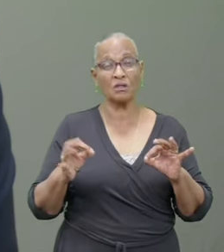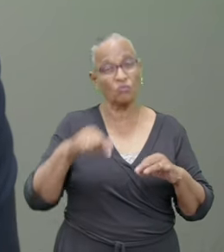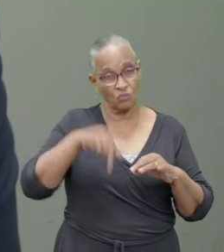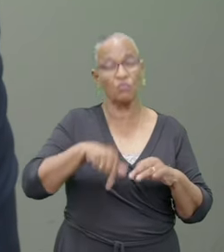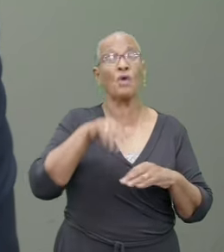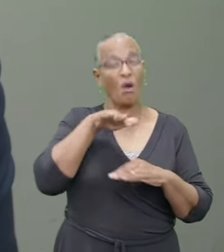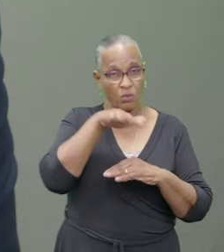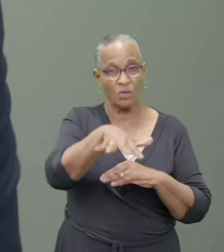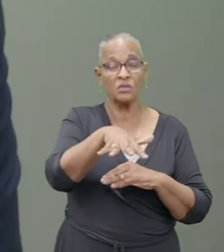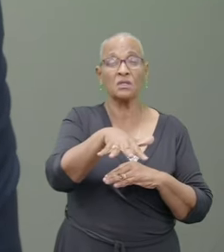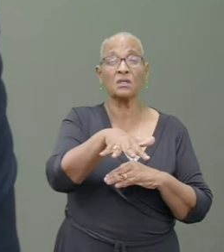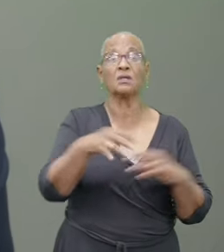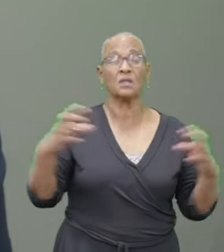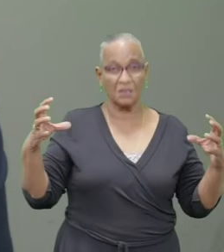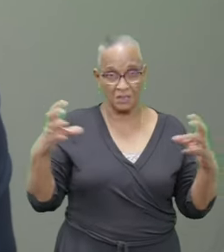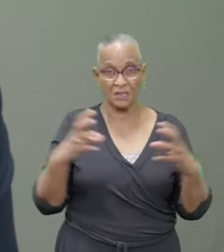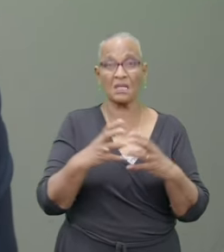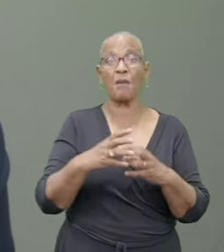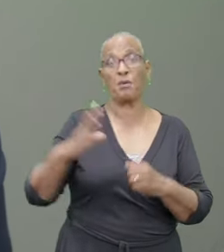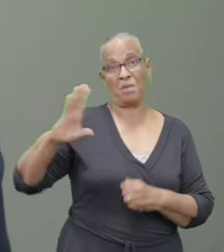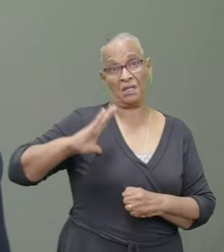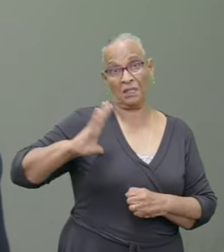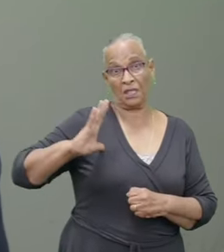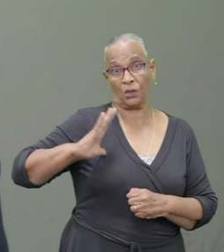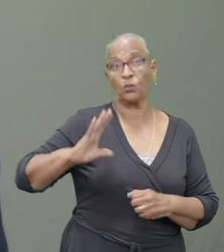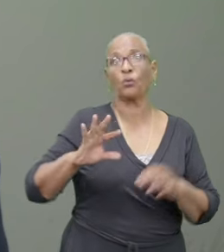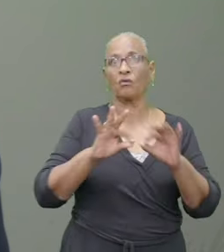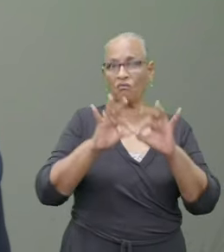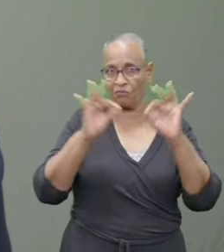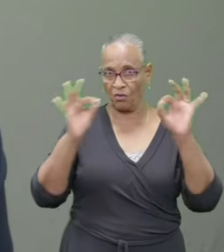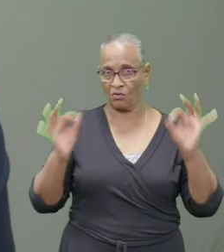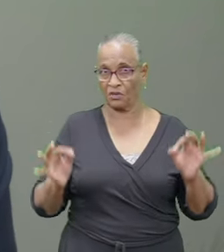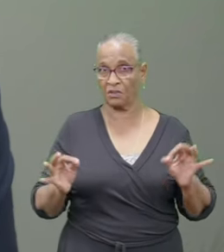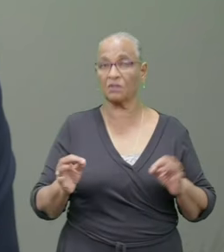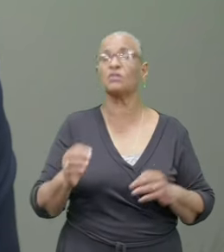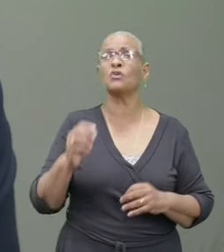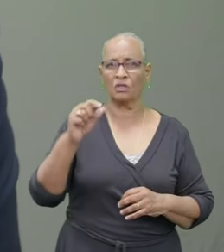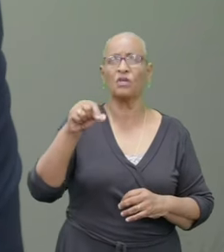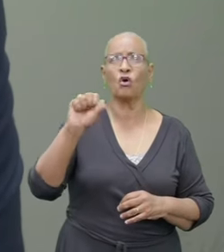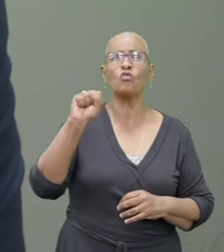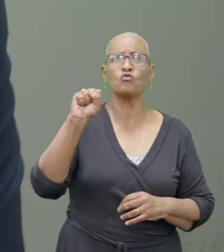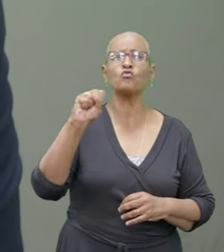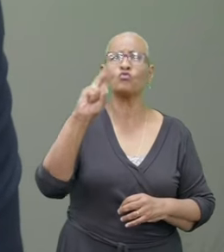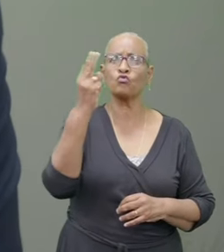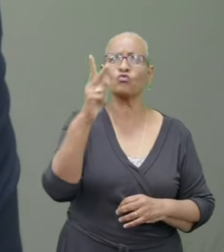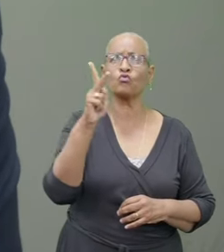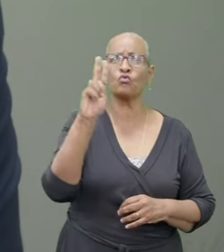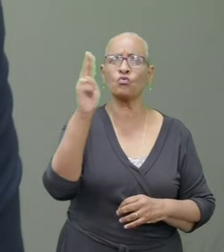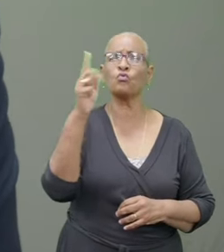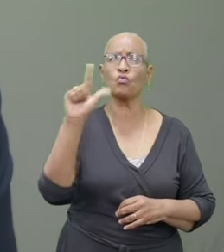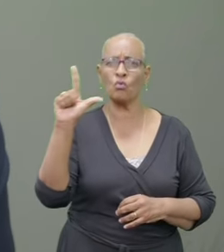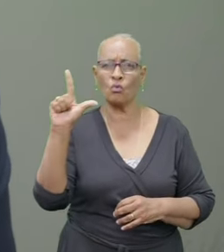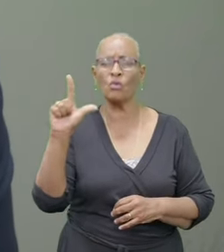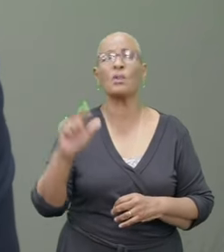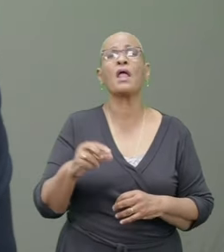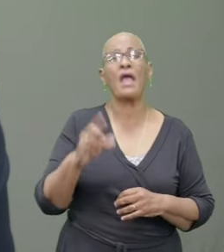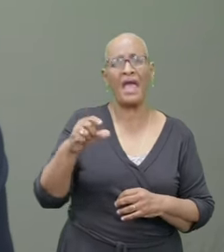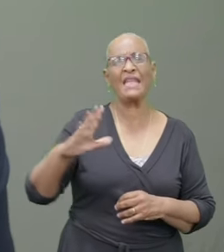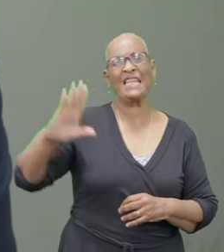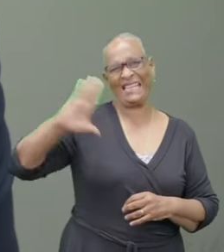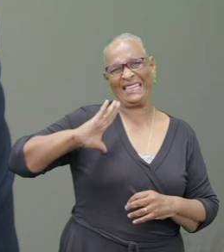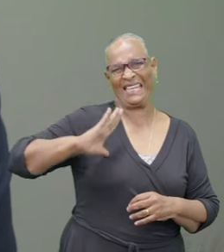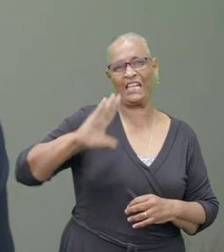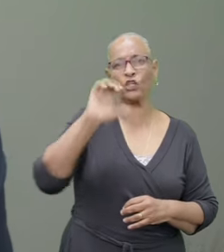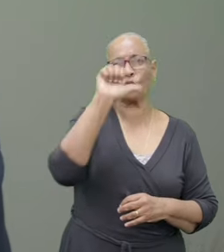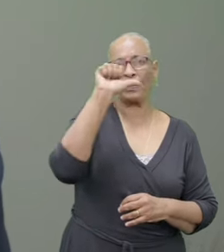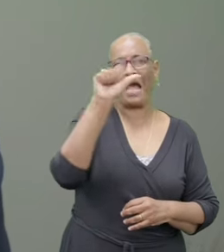aanwezig, samen met de directeur van Volksgezondheid, de heer Dr. Gael Ersekoel en mevrouw Claudia Redan, in de